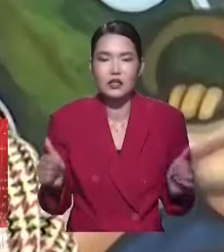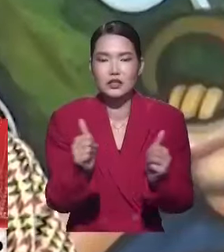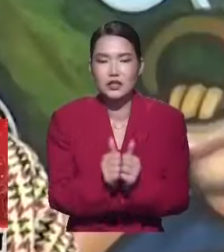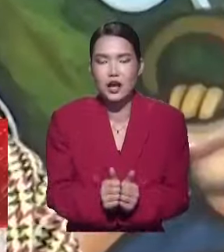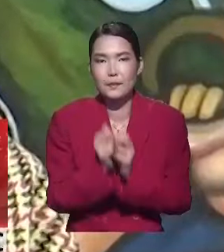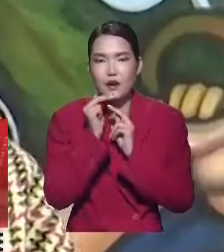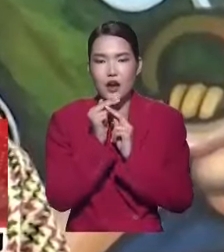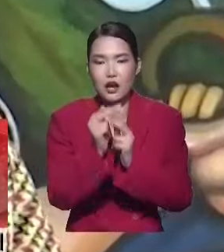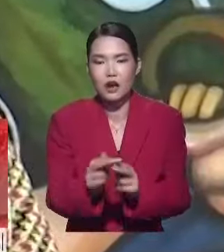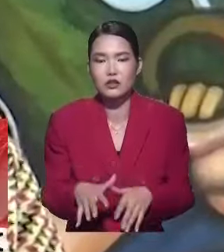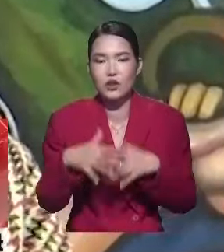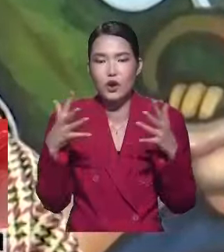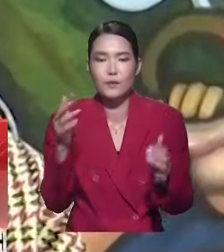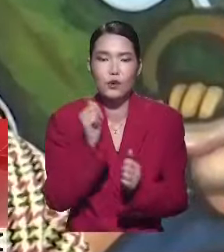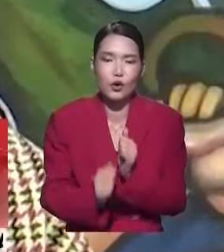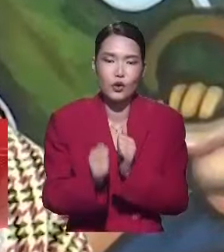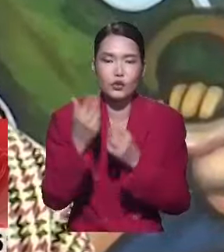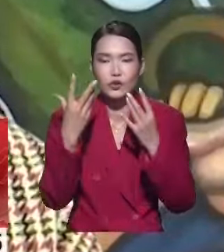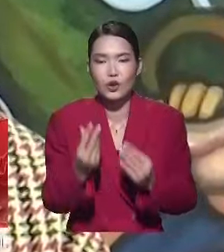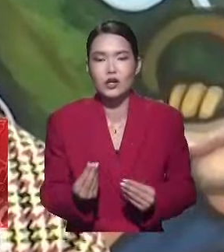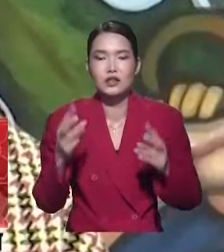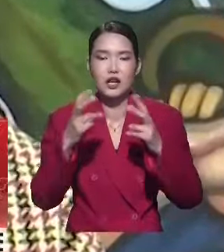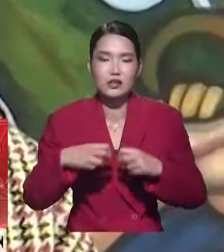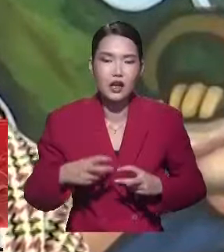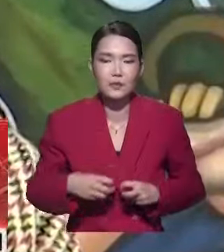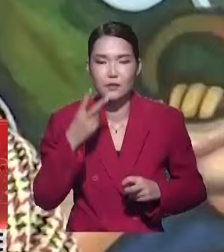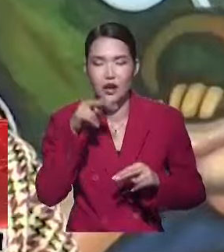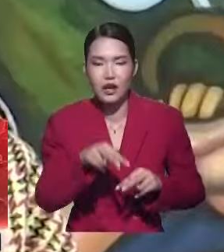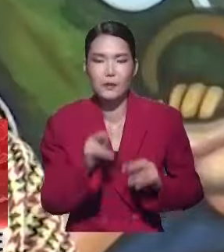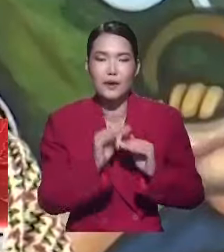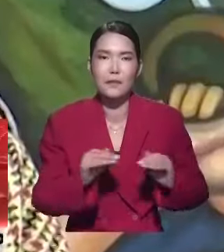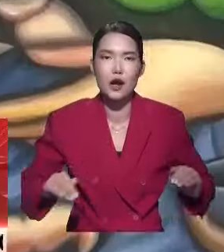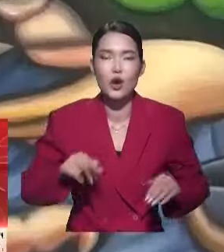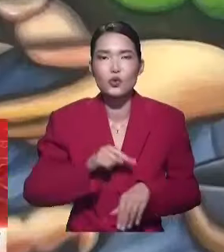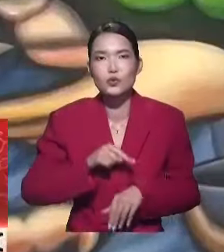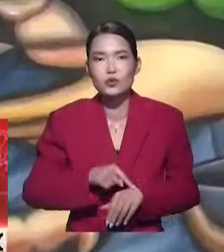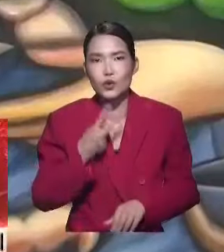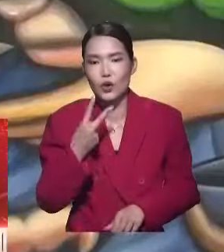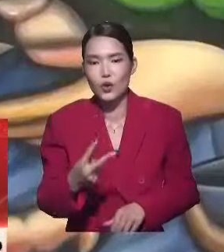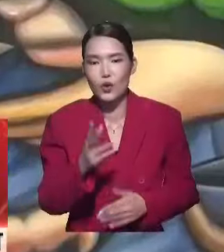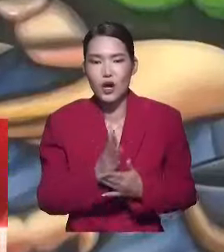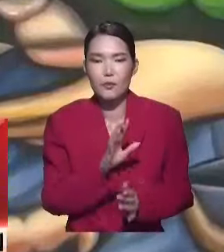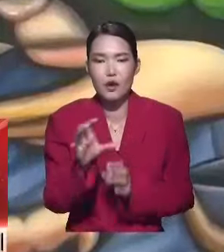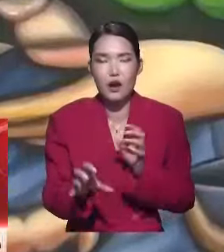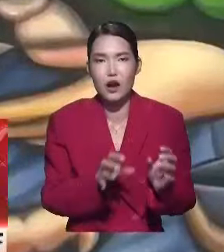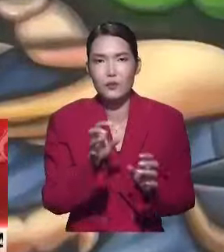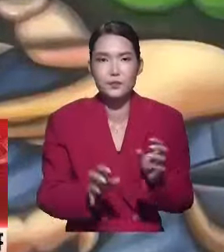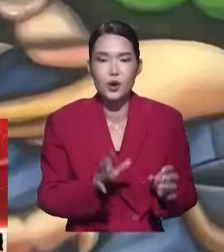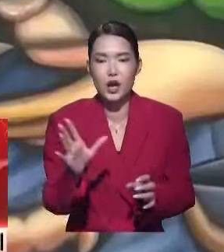кеткен жоқ, күнде тексеріп, балалардың жағдайын сұрап, күнде қадағалауда болды.